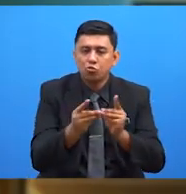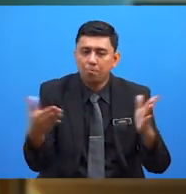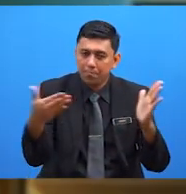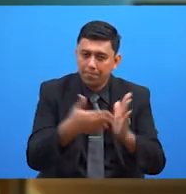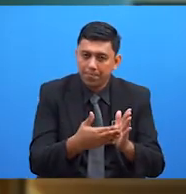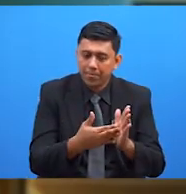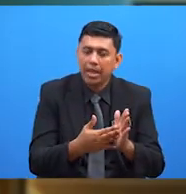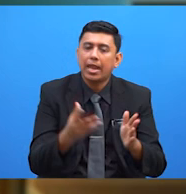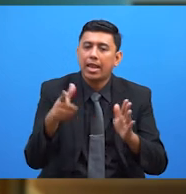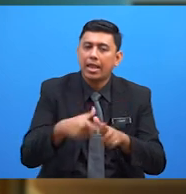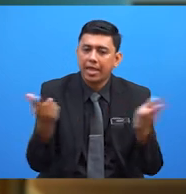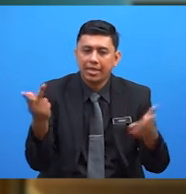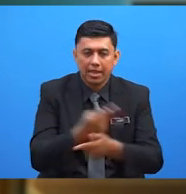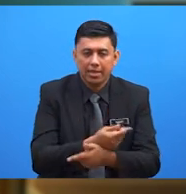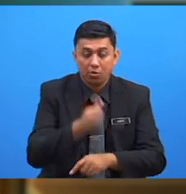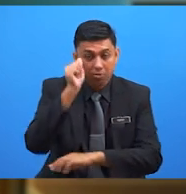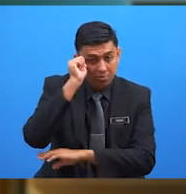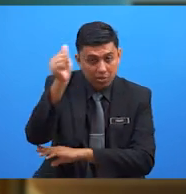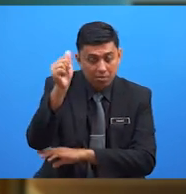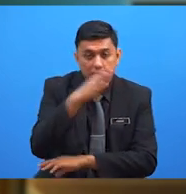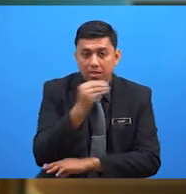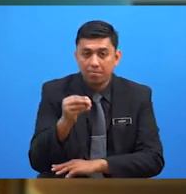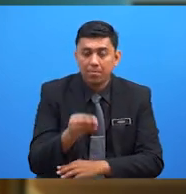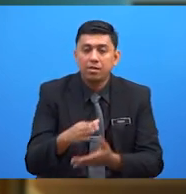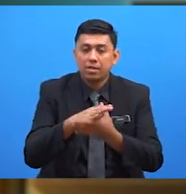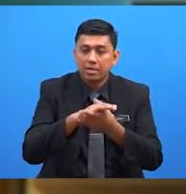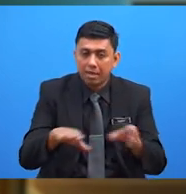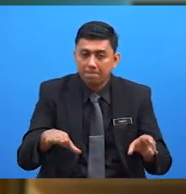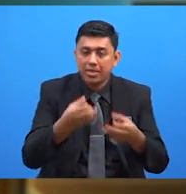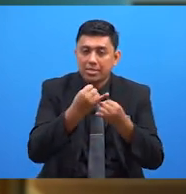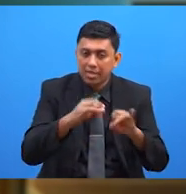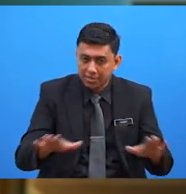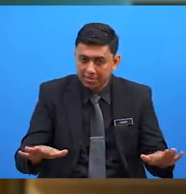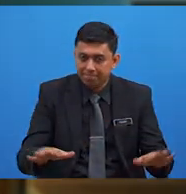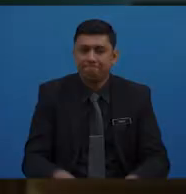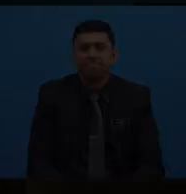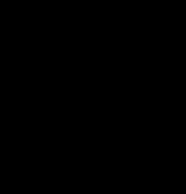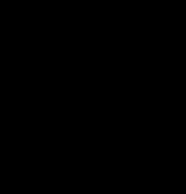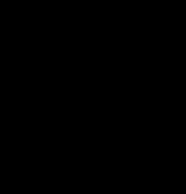Jumpa lagi di episod yang lain. Assalamualaikum dan salam sejahtera.